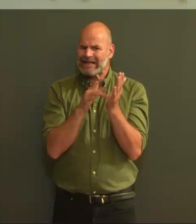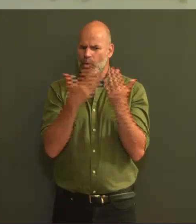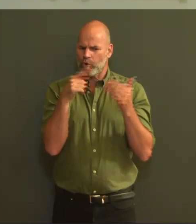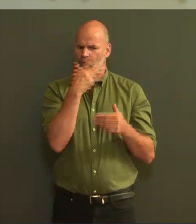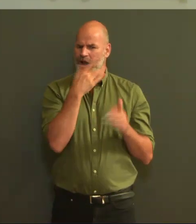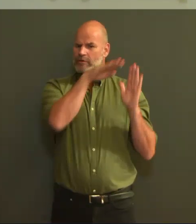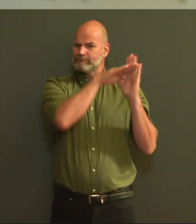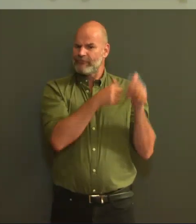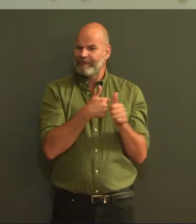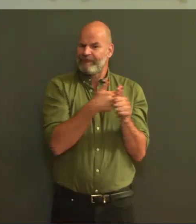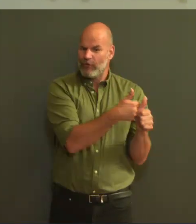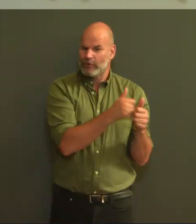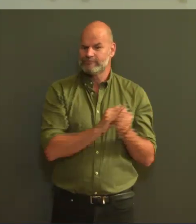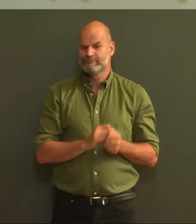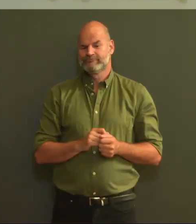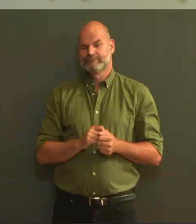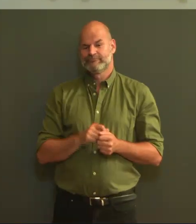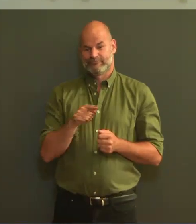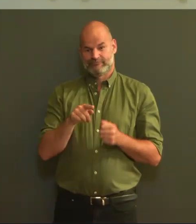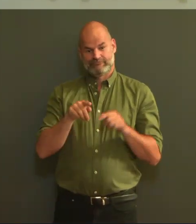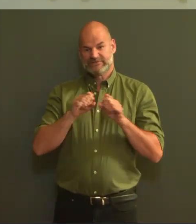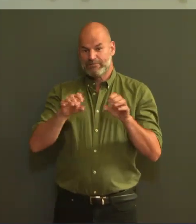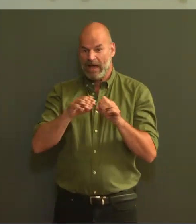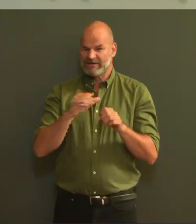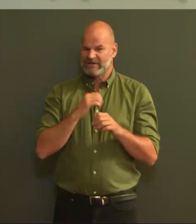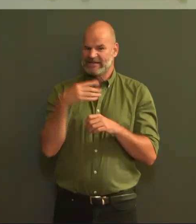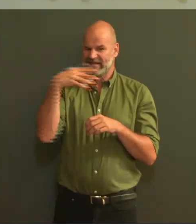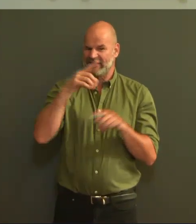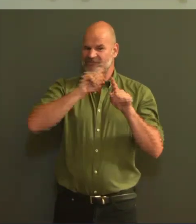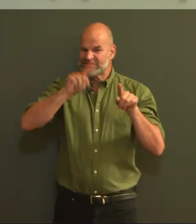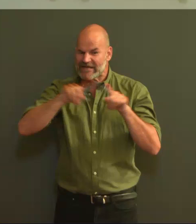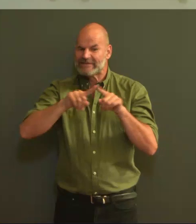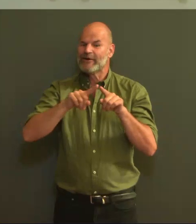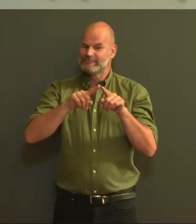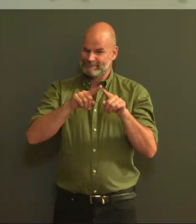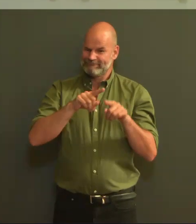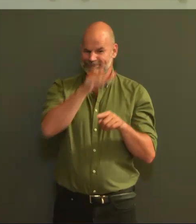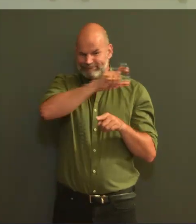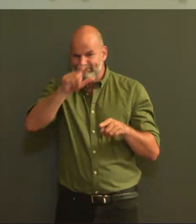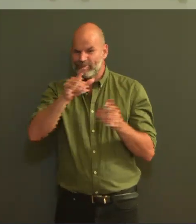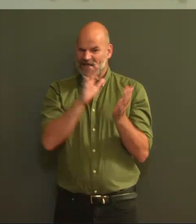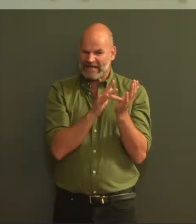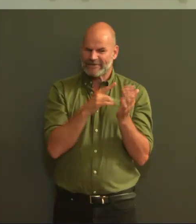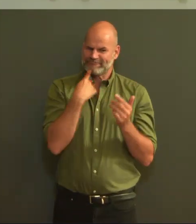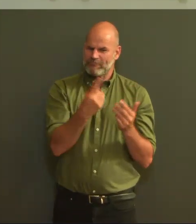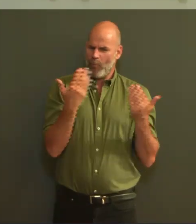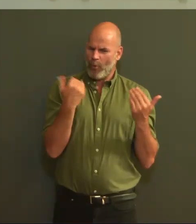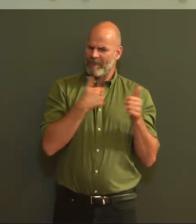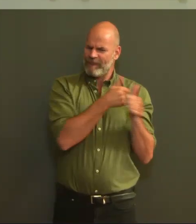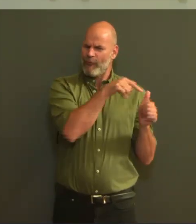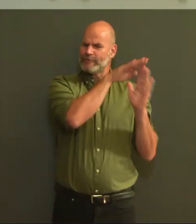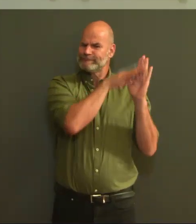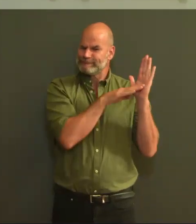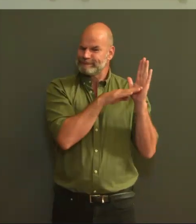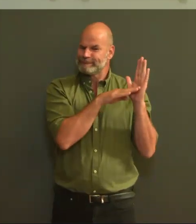campagne 9 verschillende portretten van burgers met elk hun persoonlijke motivatie om de regels vol te houden.